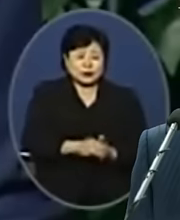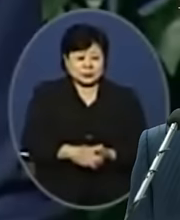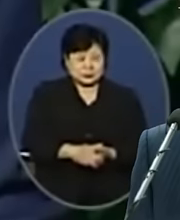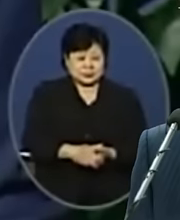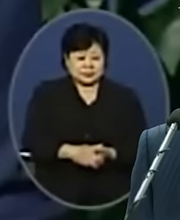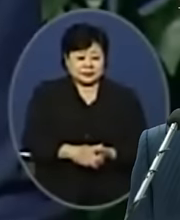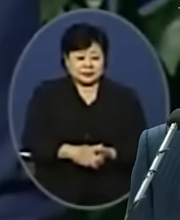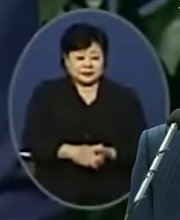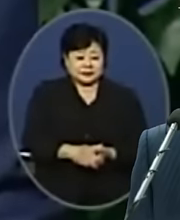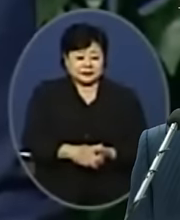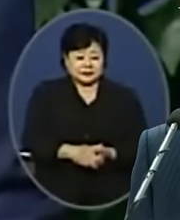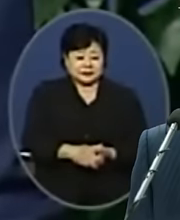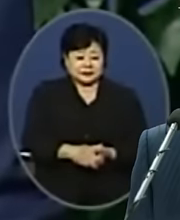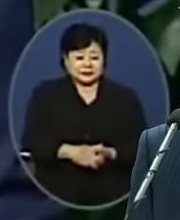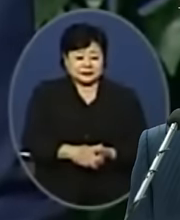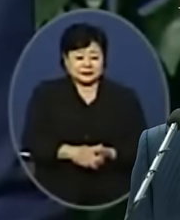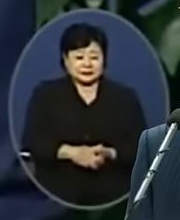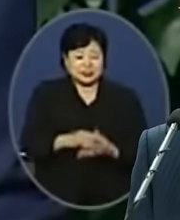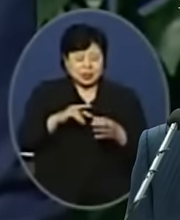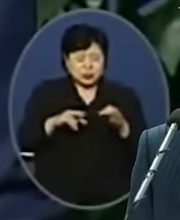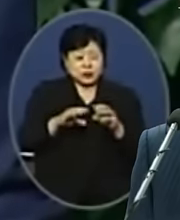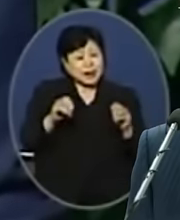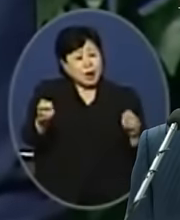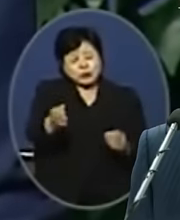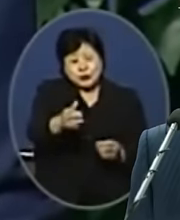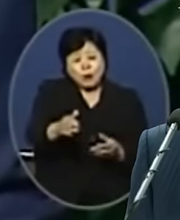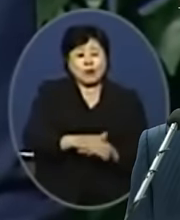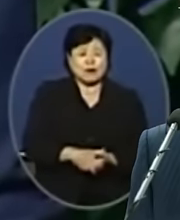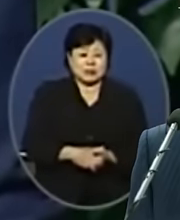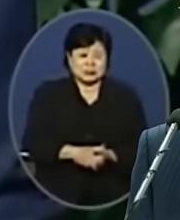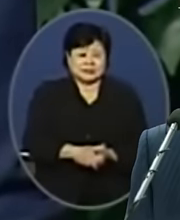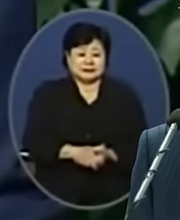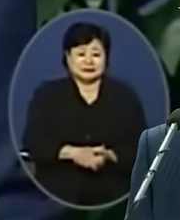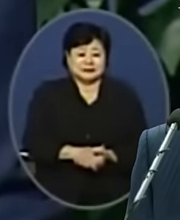일만재단이 될 수가 없는 것은 여의도에 땅도 없었고